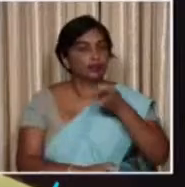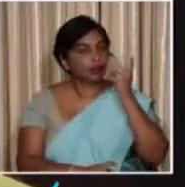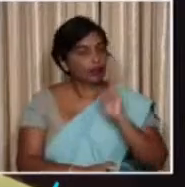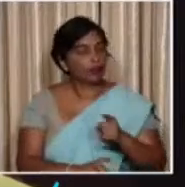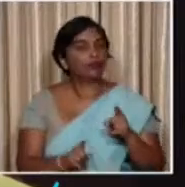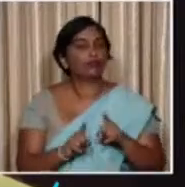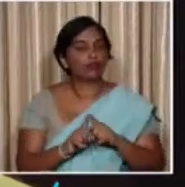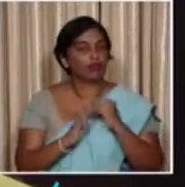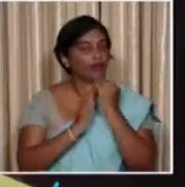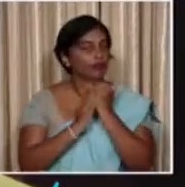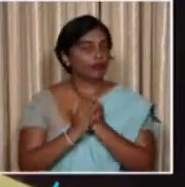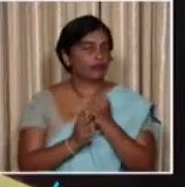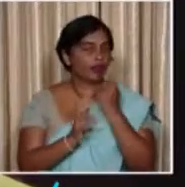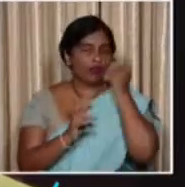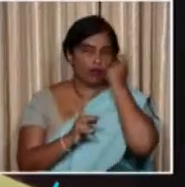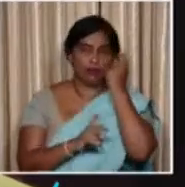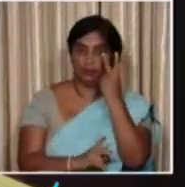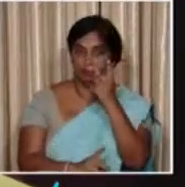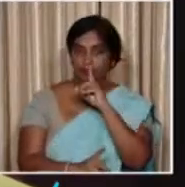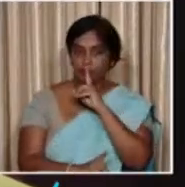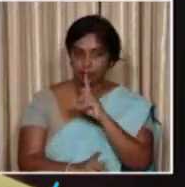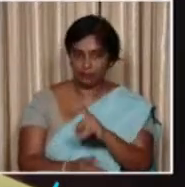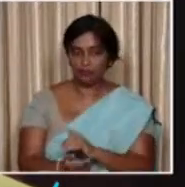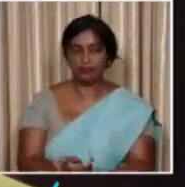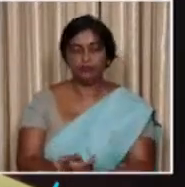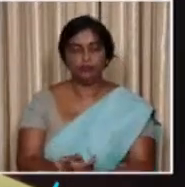පරදී කරුණු දෙකක් මම ඉදිරිපත් කරනවා